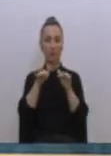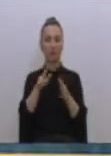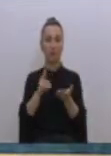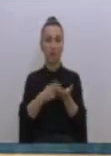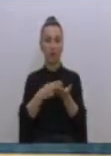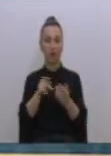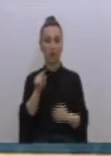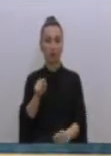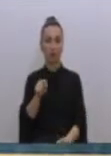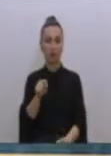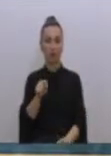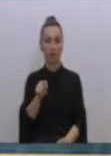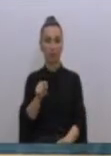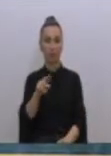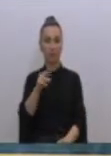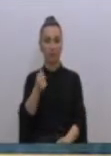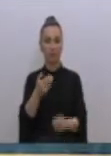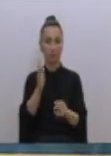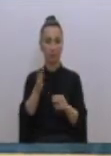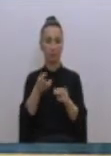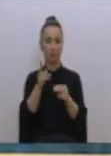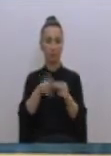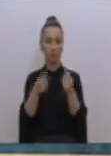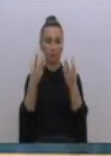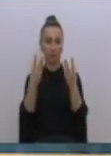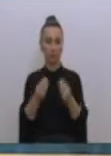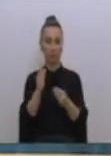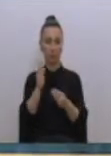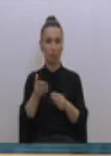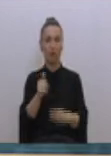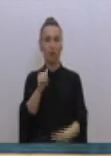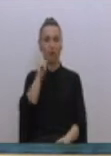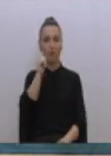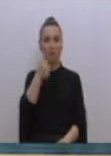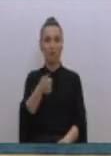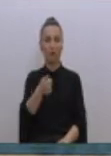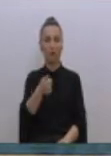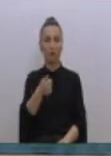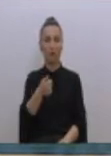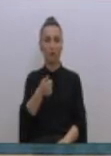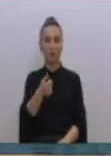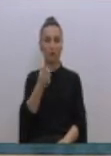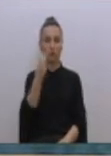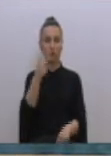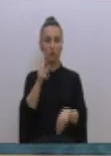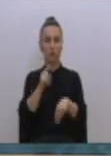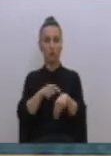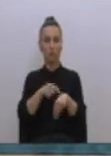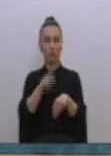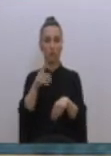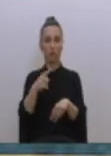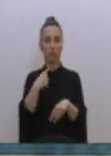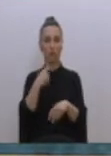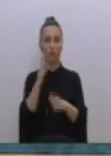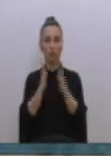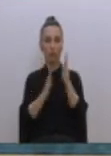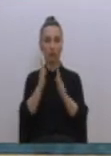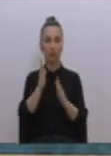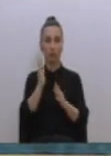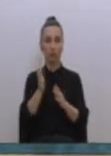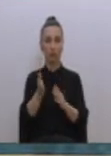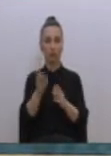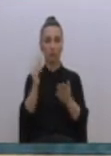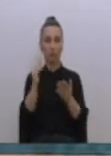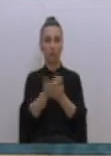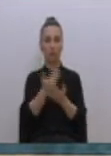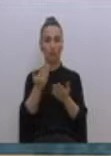ანგარიში და ამით დავასრულებ დღევანდელ სხდომას სხვა 12 საათზე კენჭისხრებით განვაახლებთ